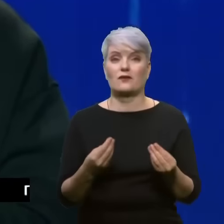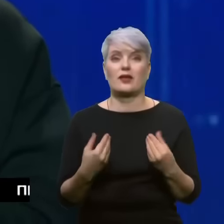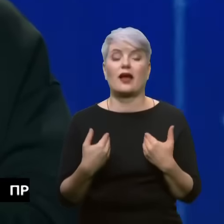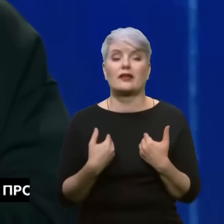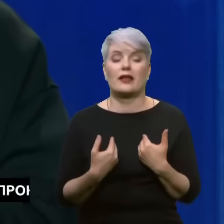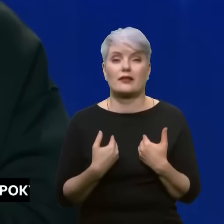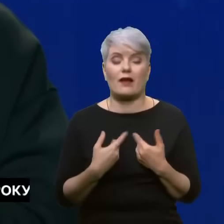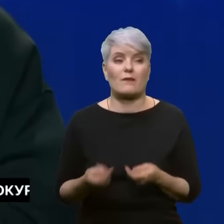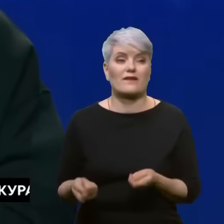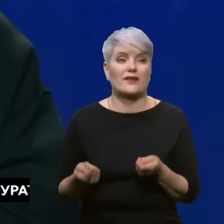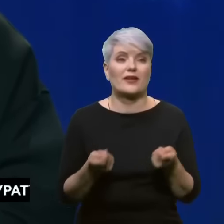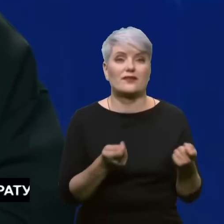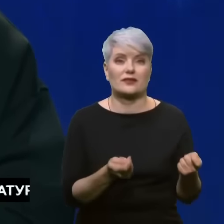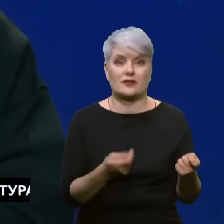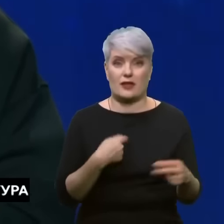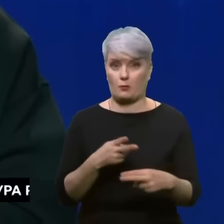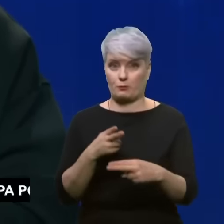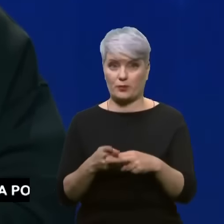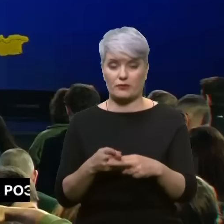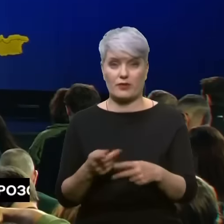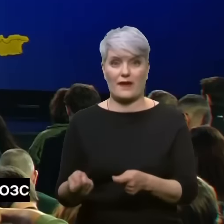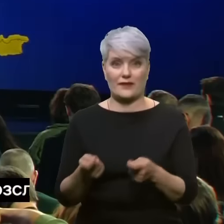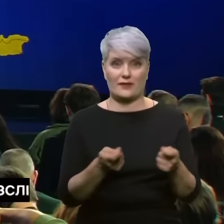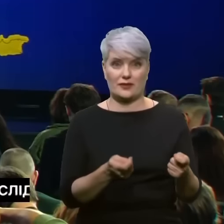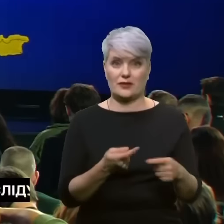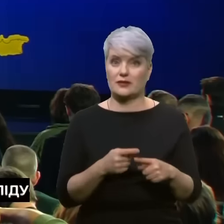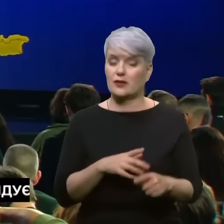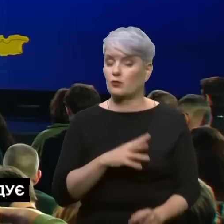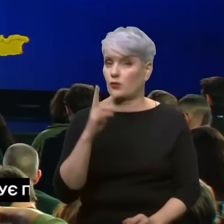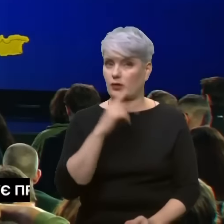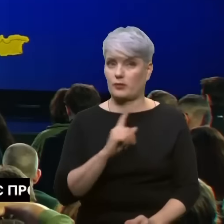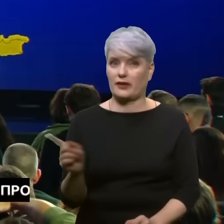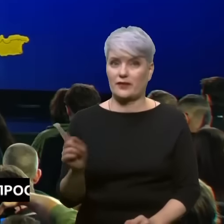нам вивезти. Нам не дали вивезти. І це було неправильно.